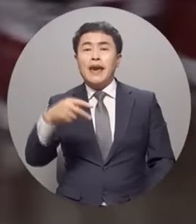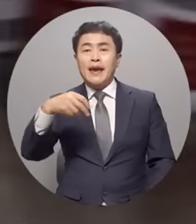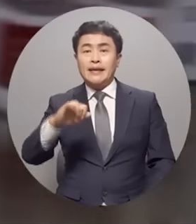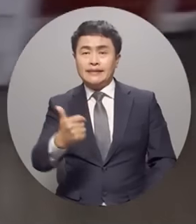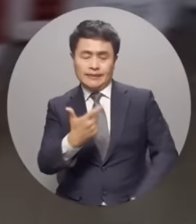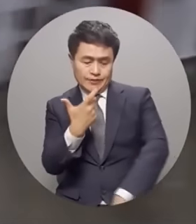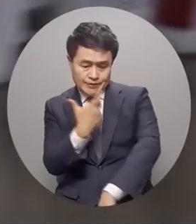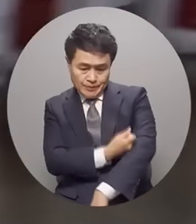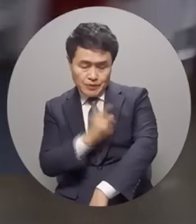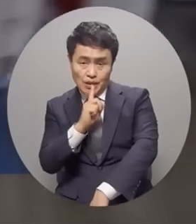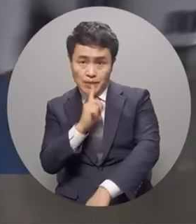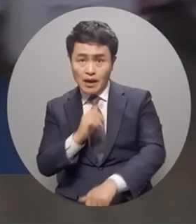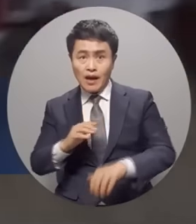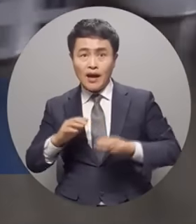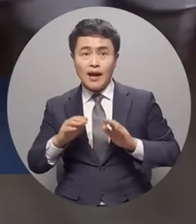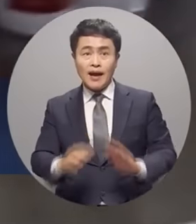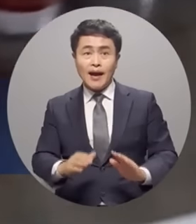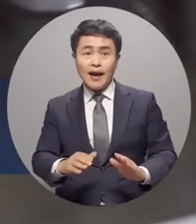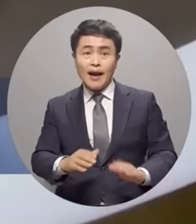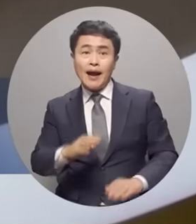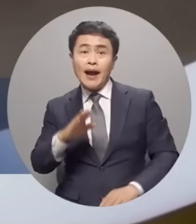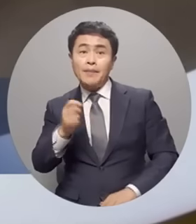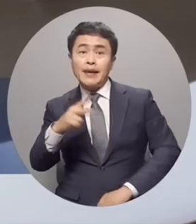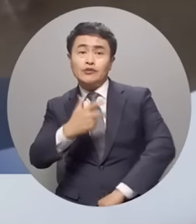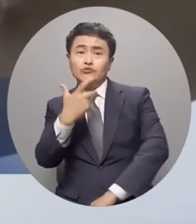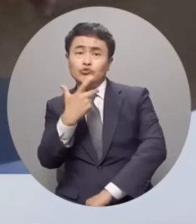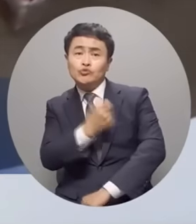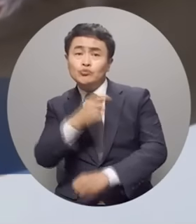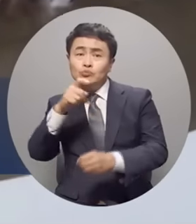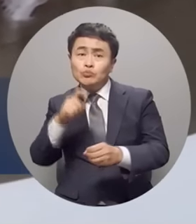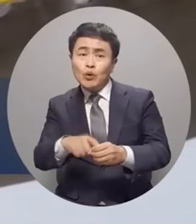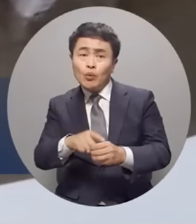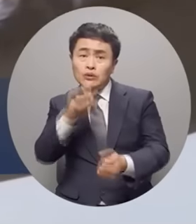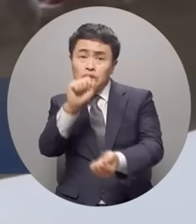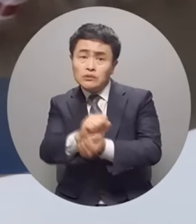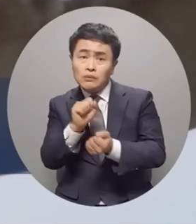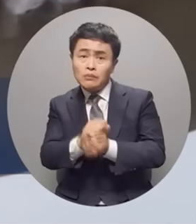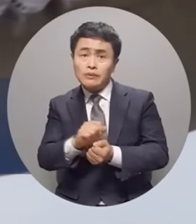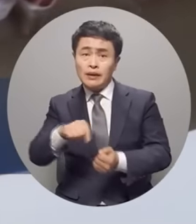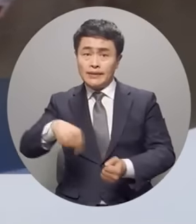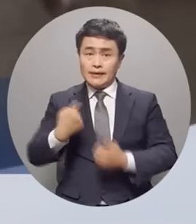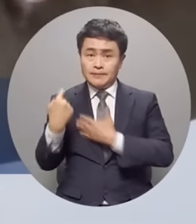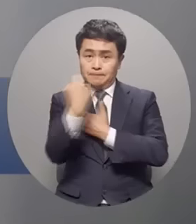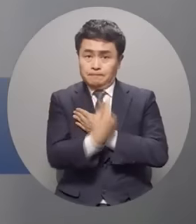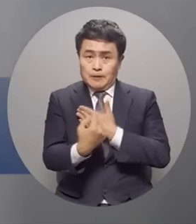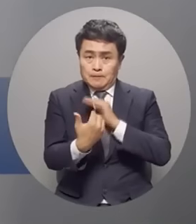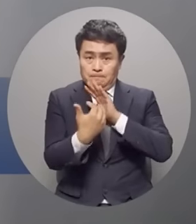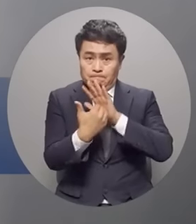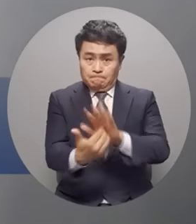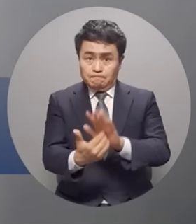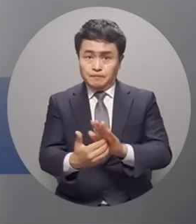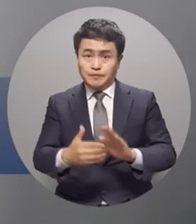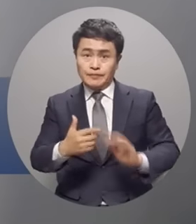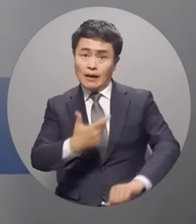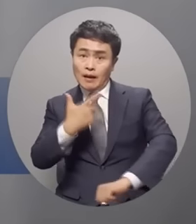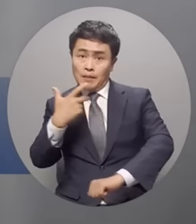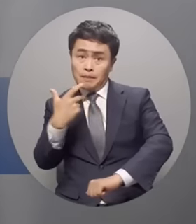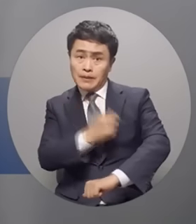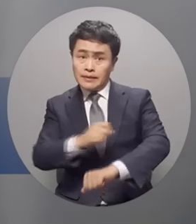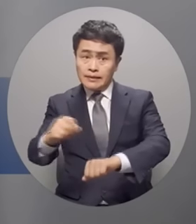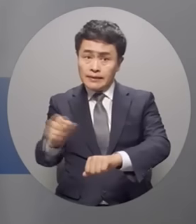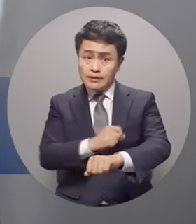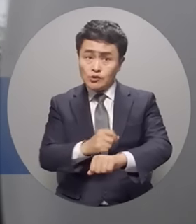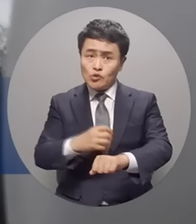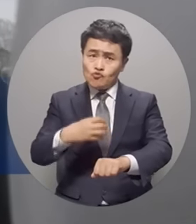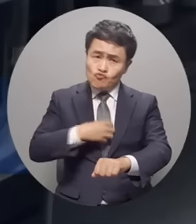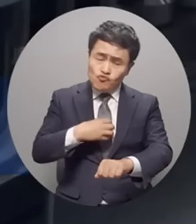강조했습니다. The main purpose of a vaccine is to protect you from the illness. It will protect those most at risk, especially as